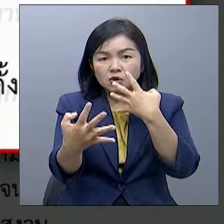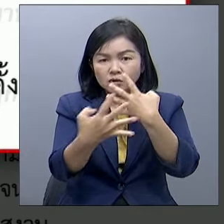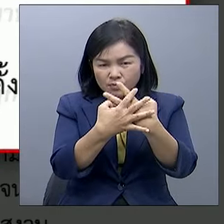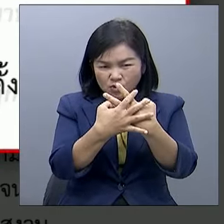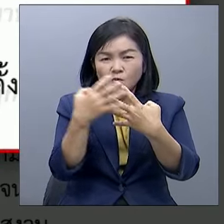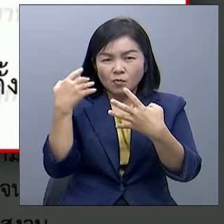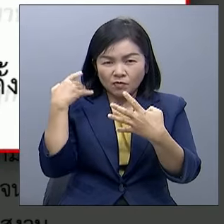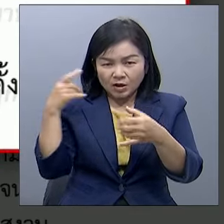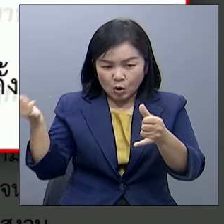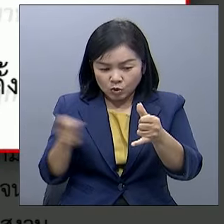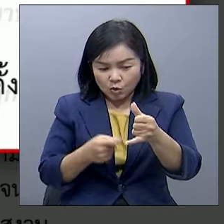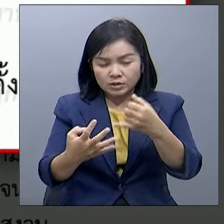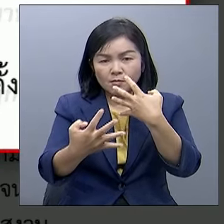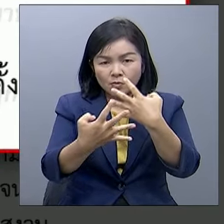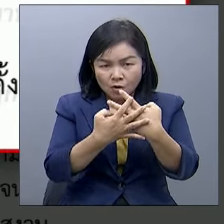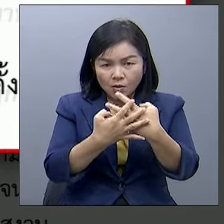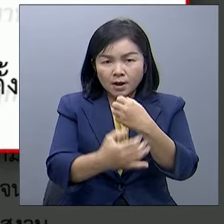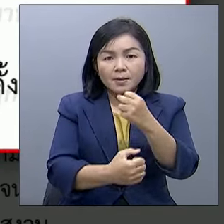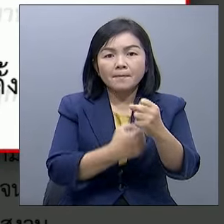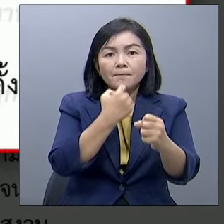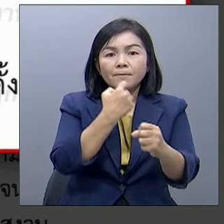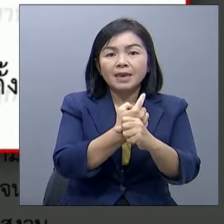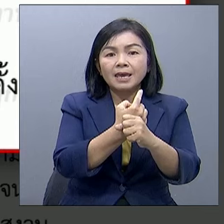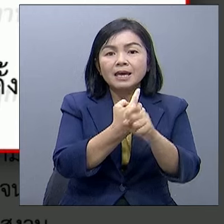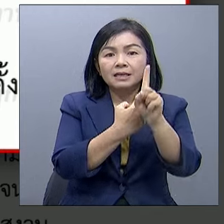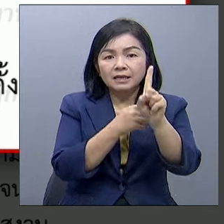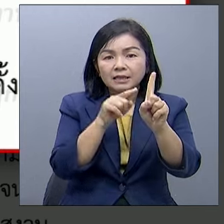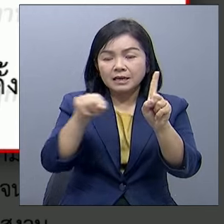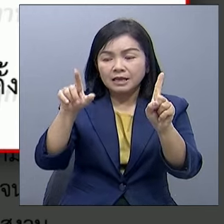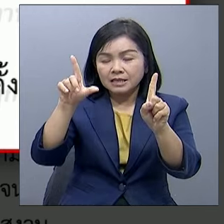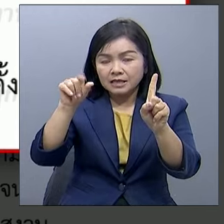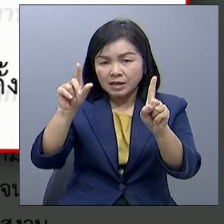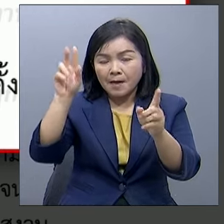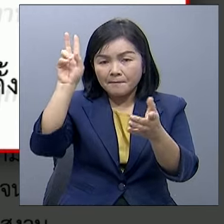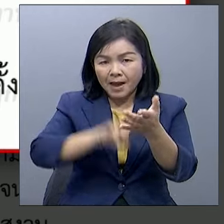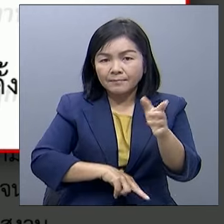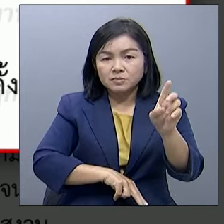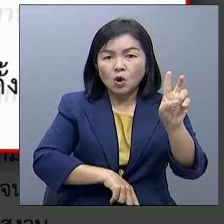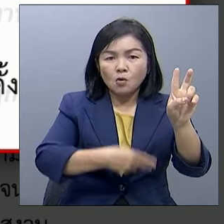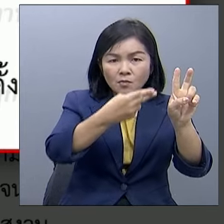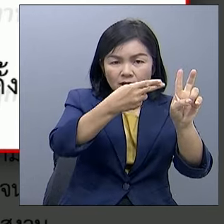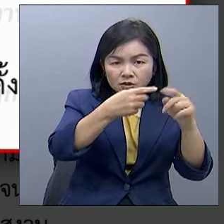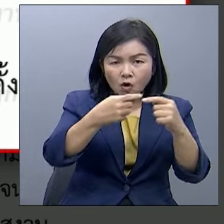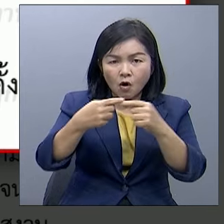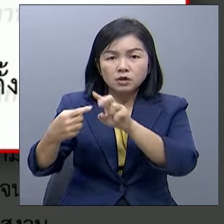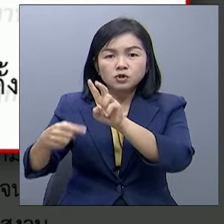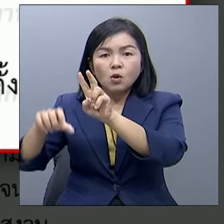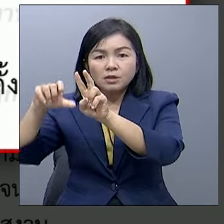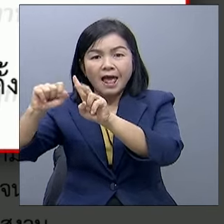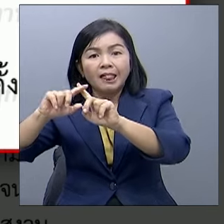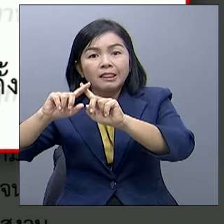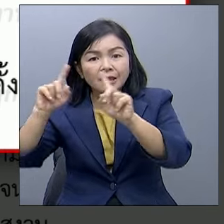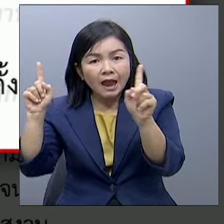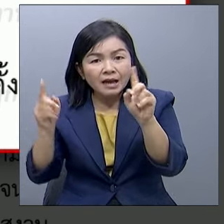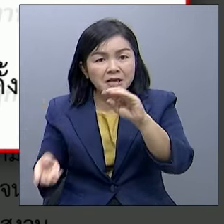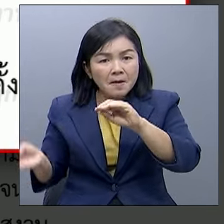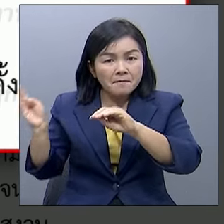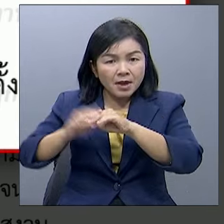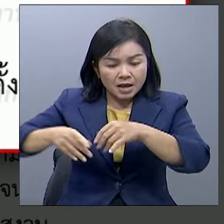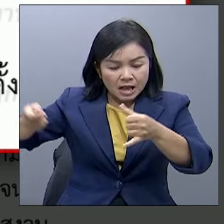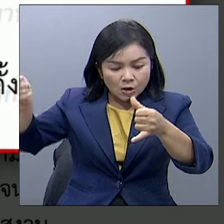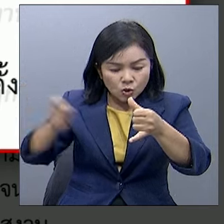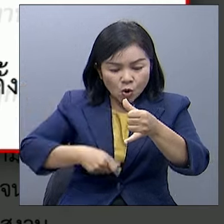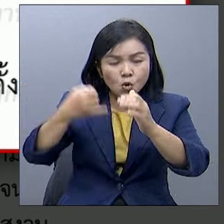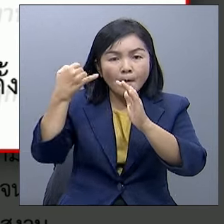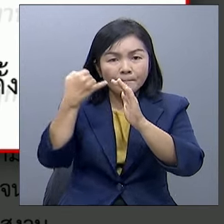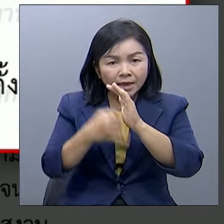ว่ามีโทษจำคุกตั้งแต่1ถึง20ปีปรับ 20,000 ถึง 200,000 บาทค่ะแต่เขายังเพิ่มโทษความผิดให้รุน